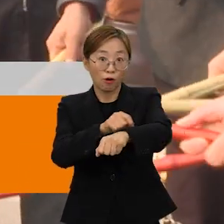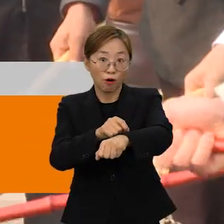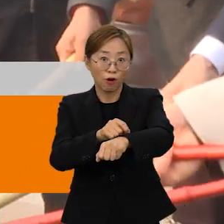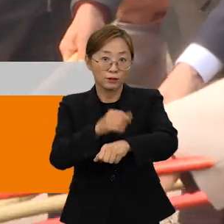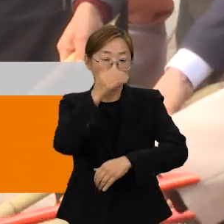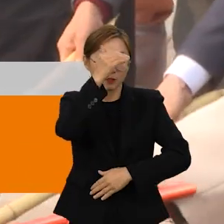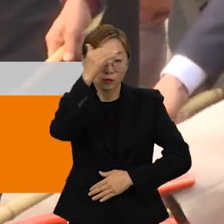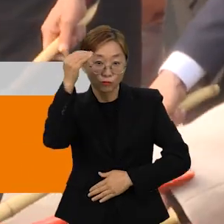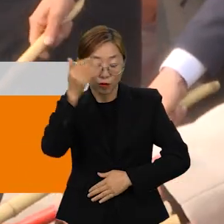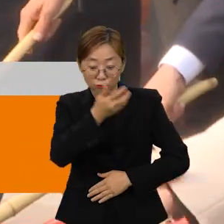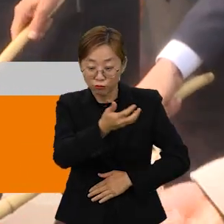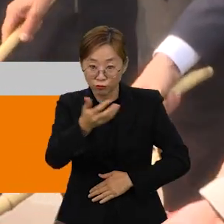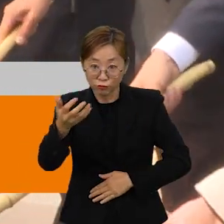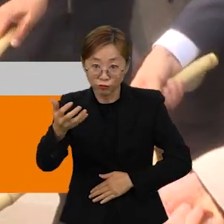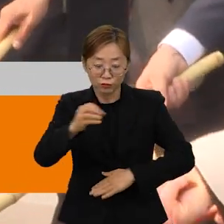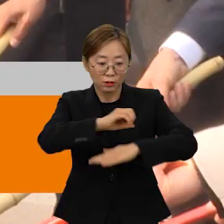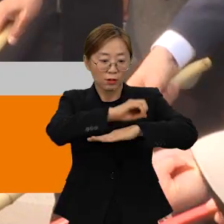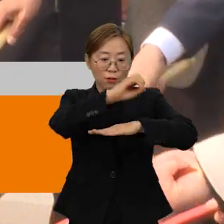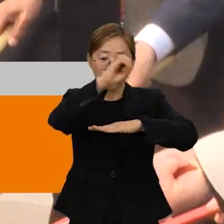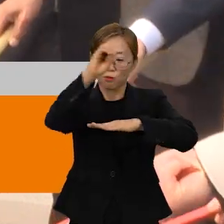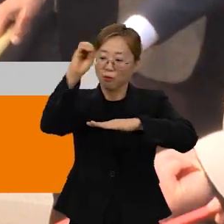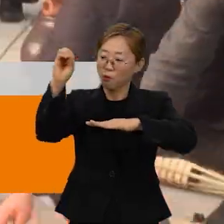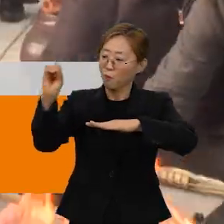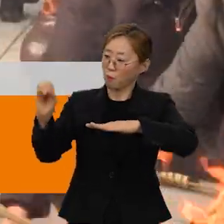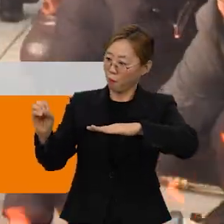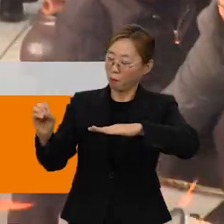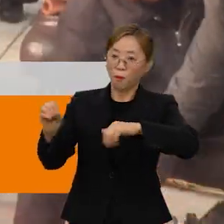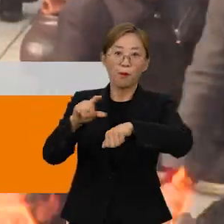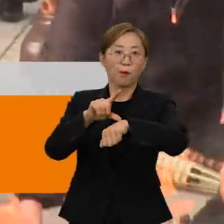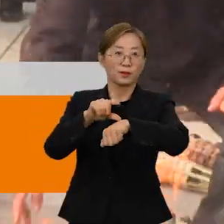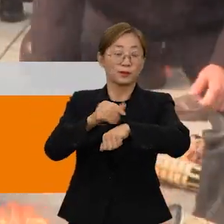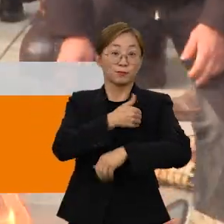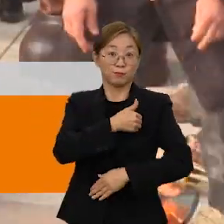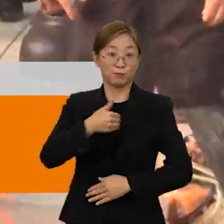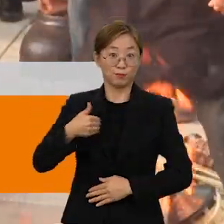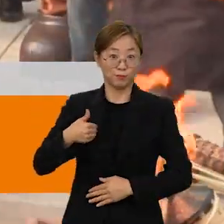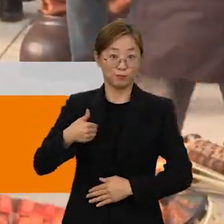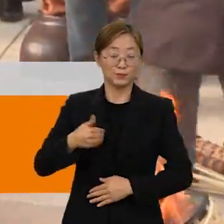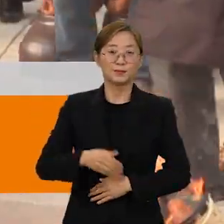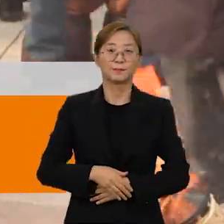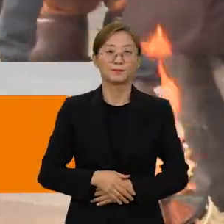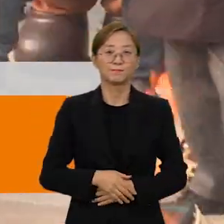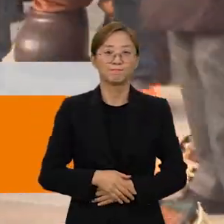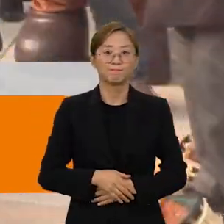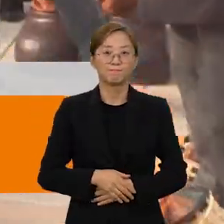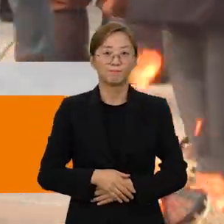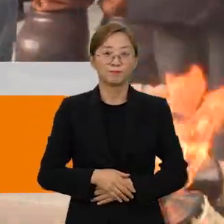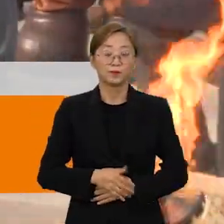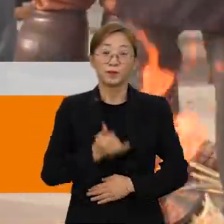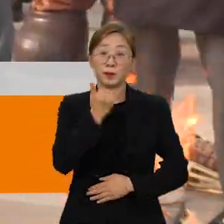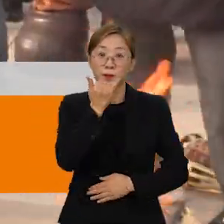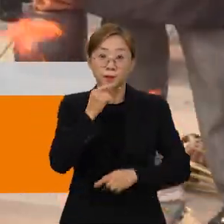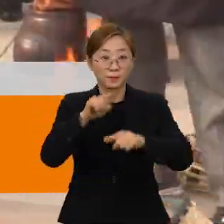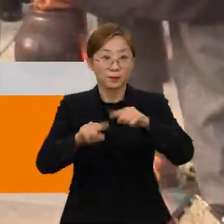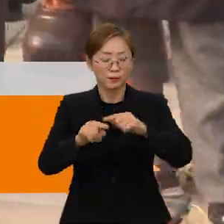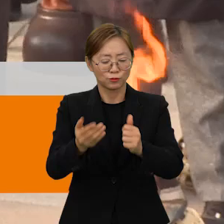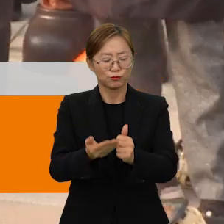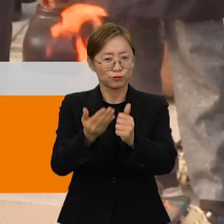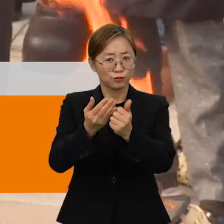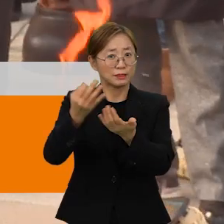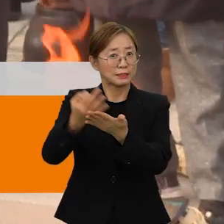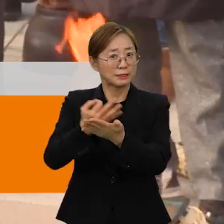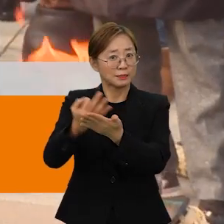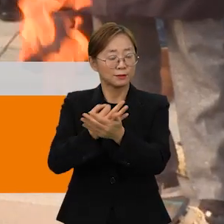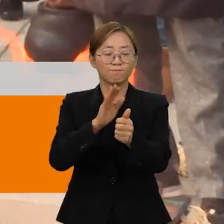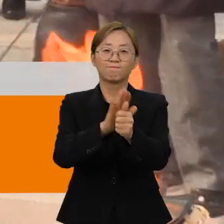특히 이번 축제는 관광객들의 편의를 위해 운영 시간을 확대해 편의를 더했는데요. 공주시는 밤 생산